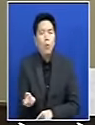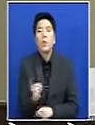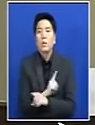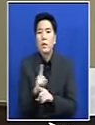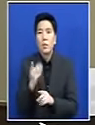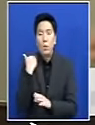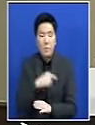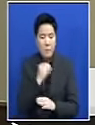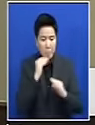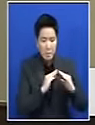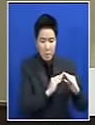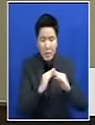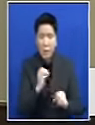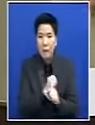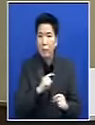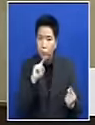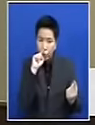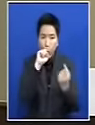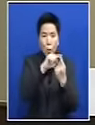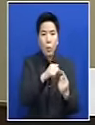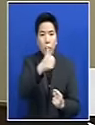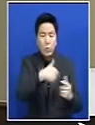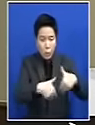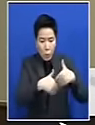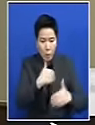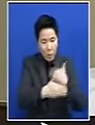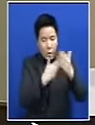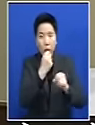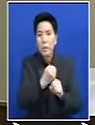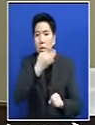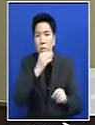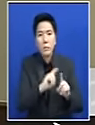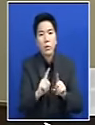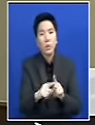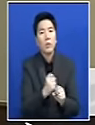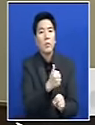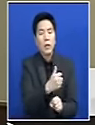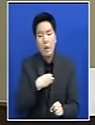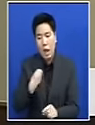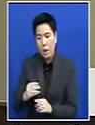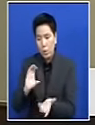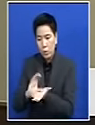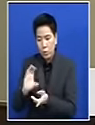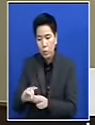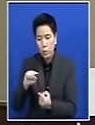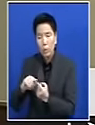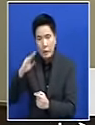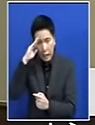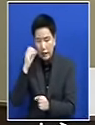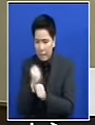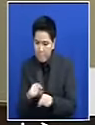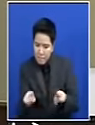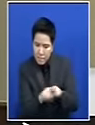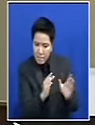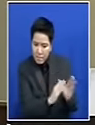ที่ผ่านมากองทุนหมู่บ้านเขาประสบความสำเร็จในการพัฒนาชุมชนพัฒนาอาชีพจึงอยากให้กองทุนทหารมีผลงานเหมือนกับ